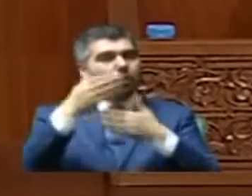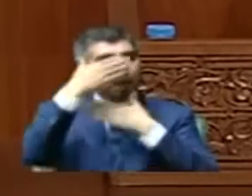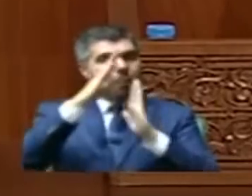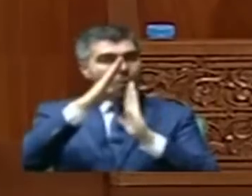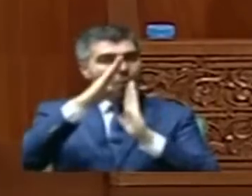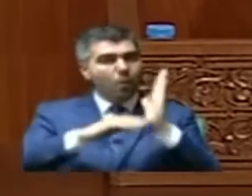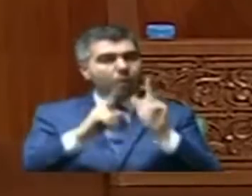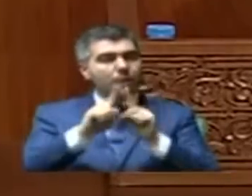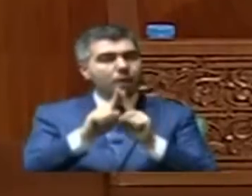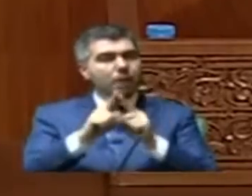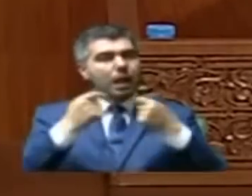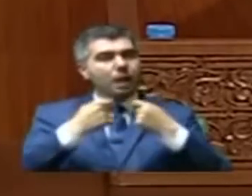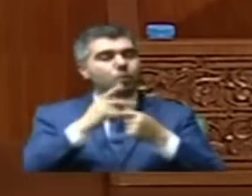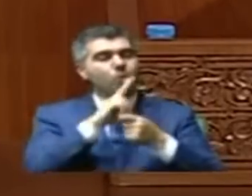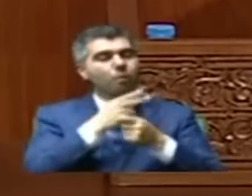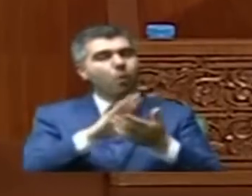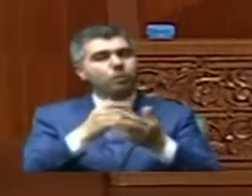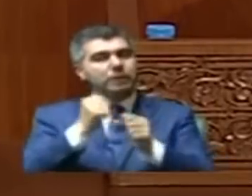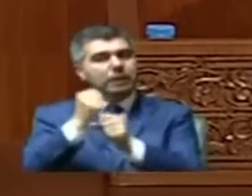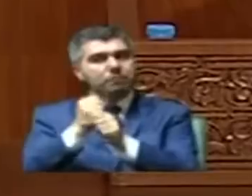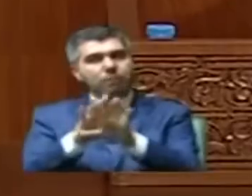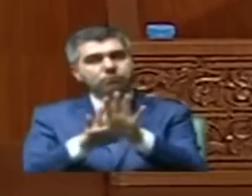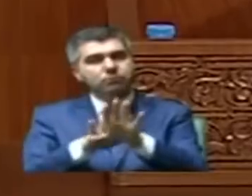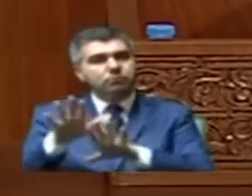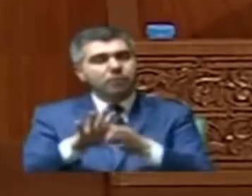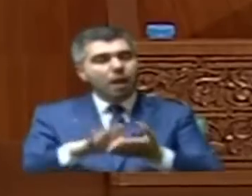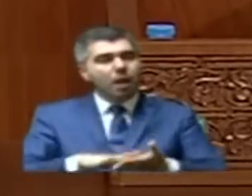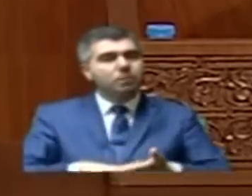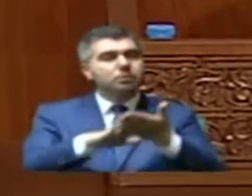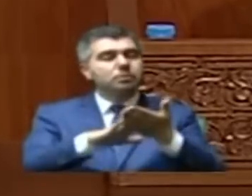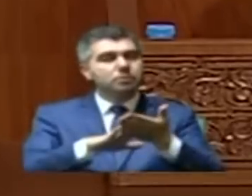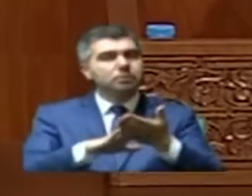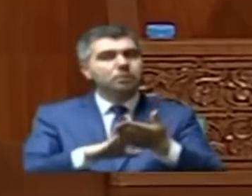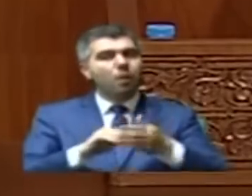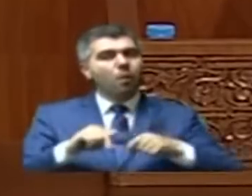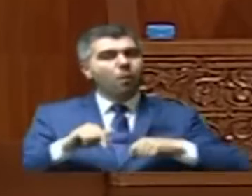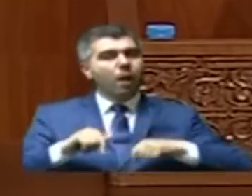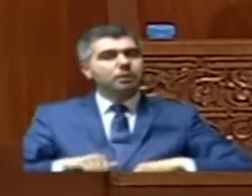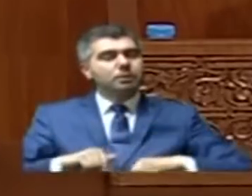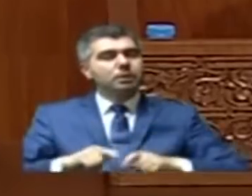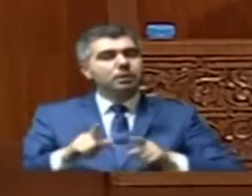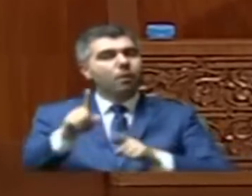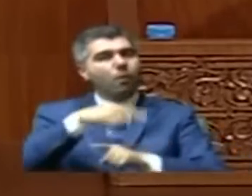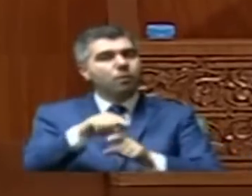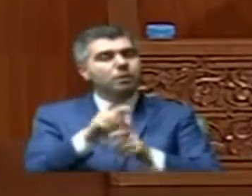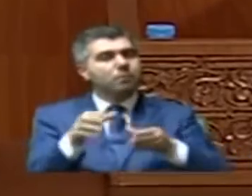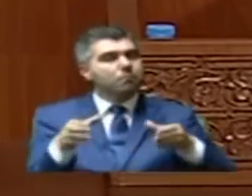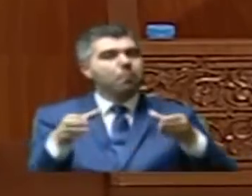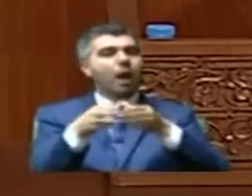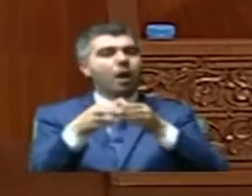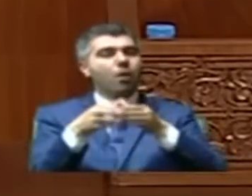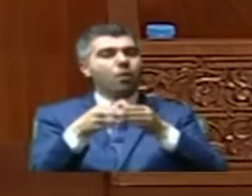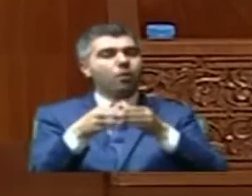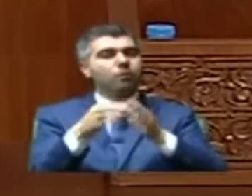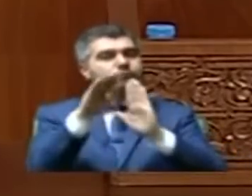الله على باش رئاسات الحكوميه تقوم بها كامله وبطبيعه الحال القطاعات الحكوميه مطلوب منها ايضا ان تندرج